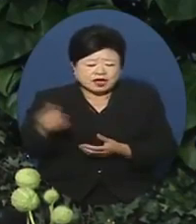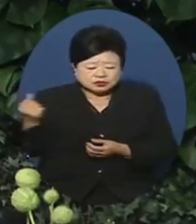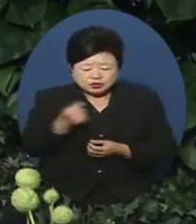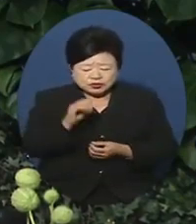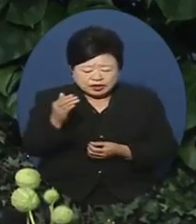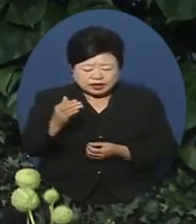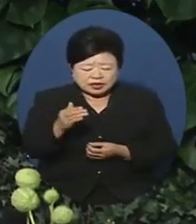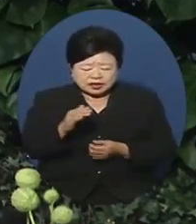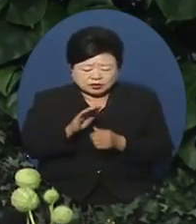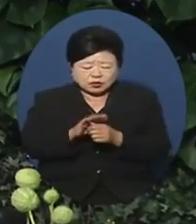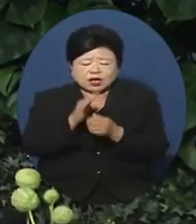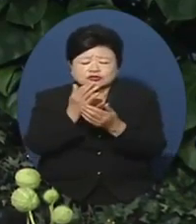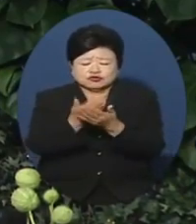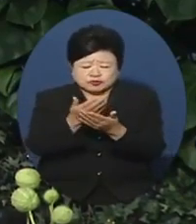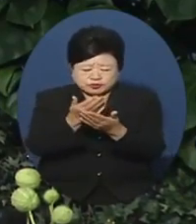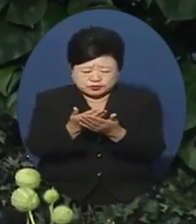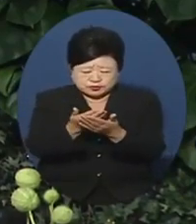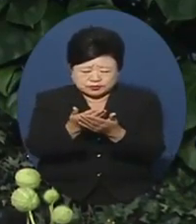소유되게 도와주시옵소서.